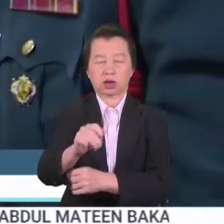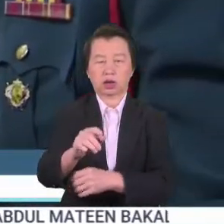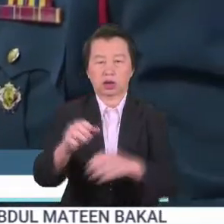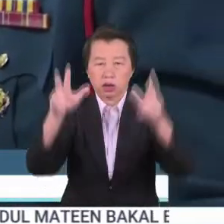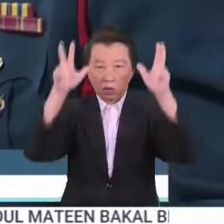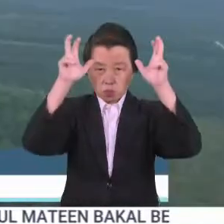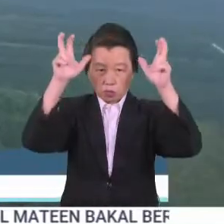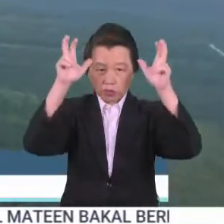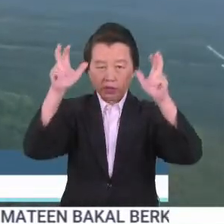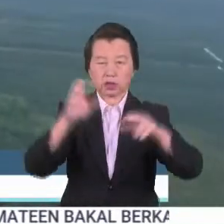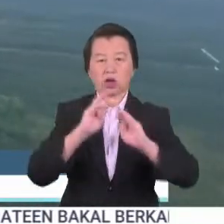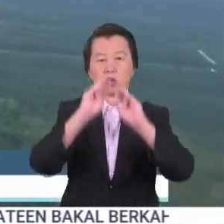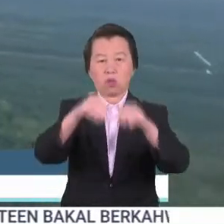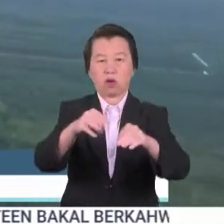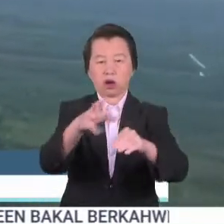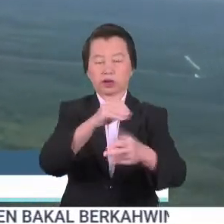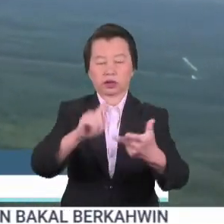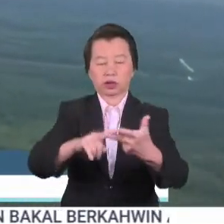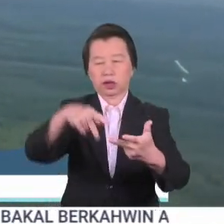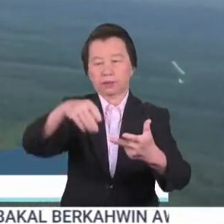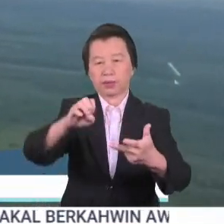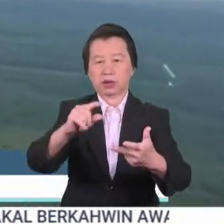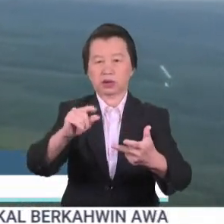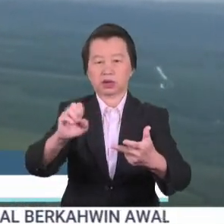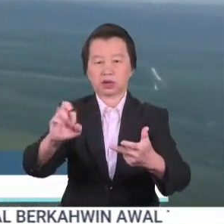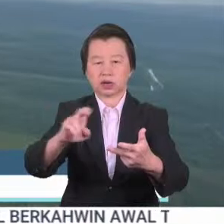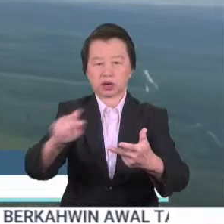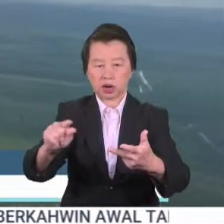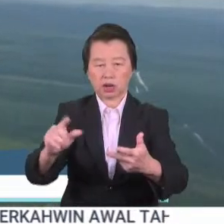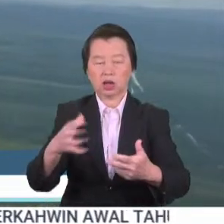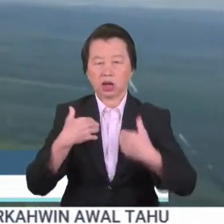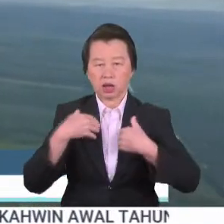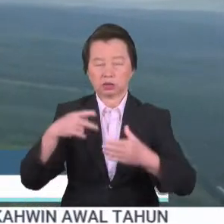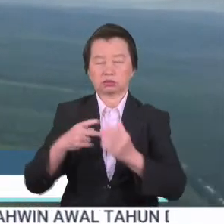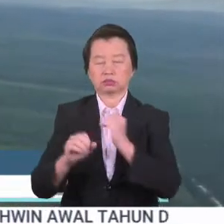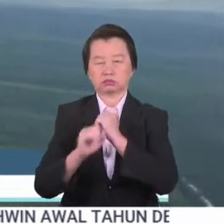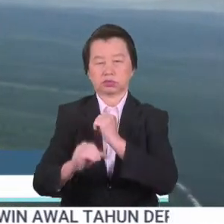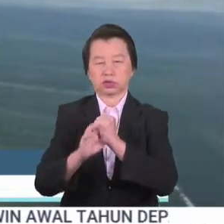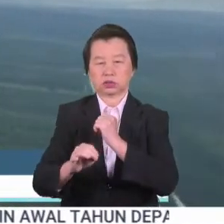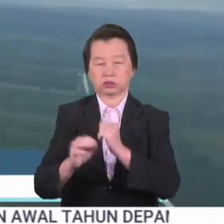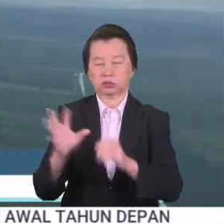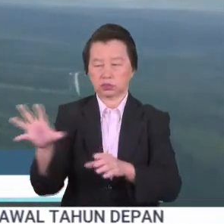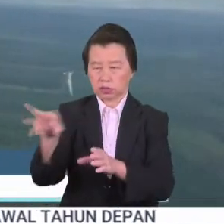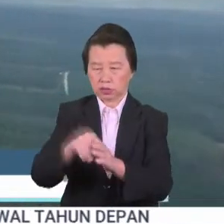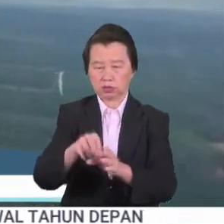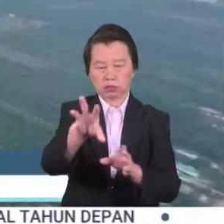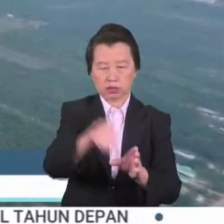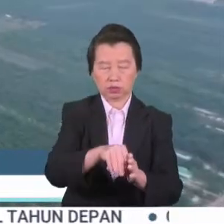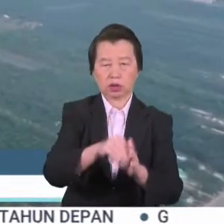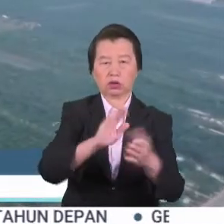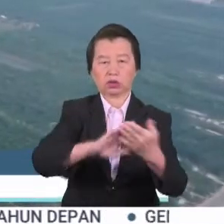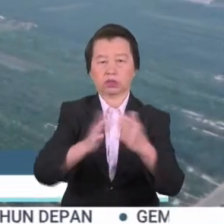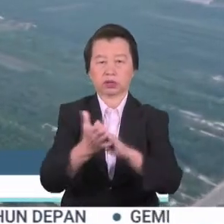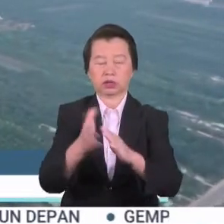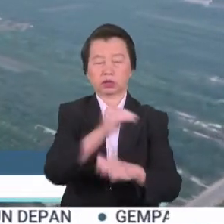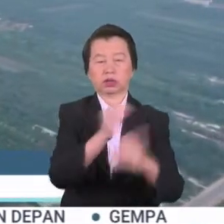dan pengerang selain tindakan pencegahan termasuk program atau kempen melibatkan komuniti dan